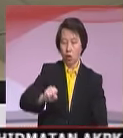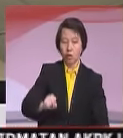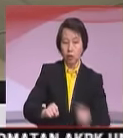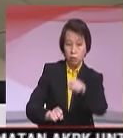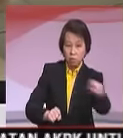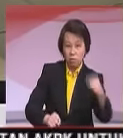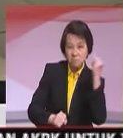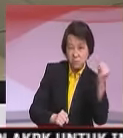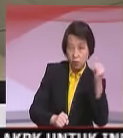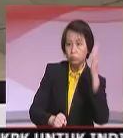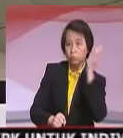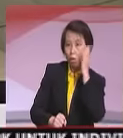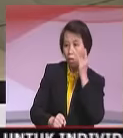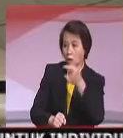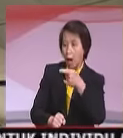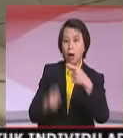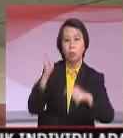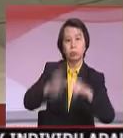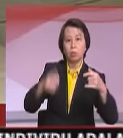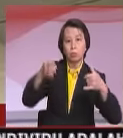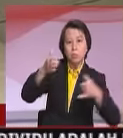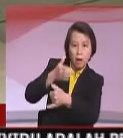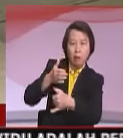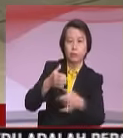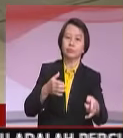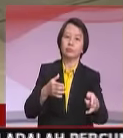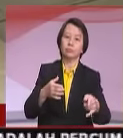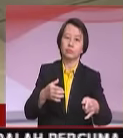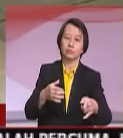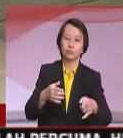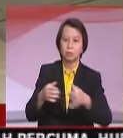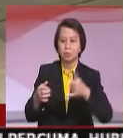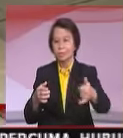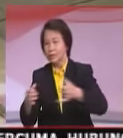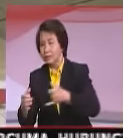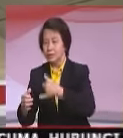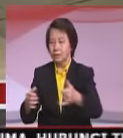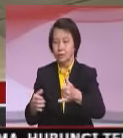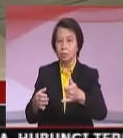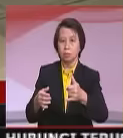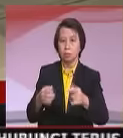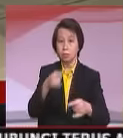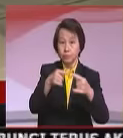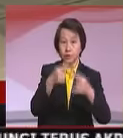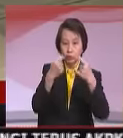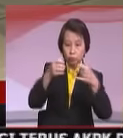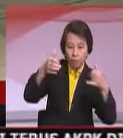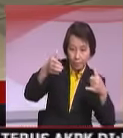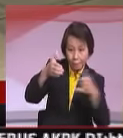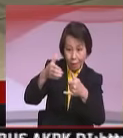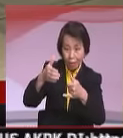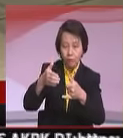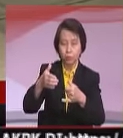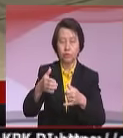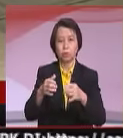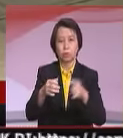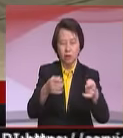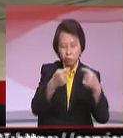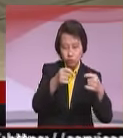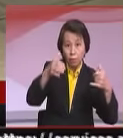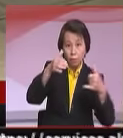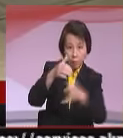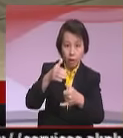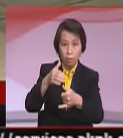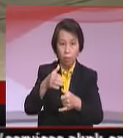dah. Tempat tu diorang tak boleh masuk. Cuma ada certain area je diorang masuk. Apabila diorang masuk tu, dia masuk dengan cara macam